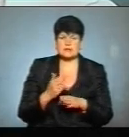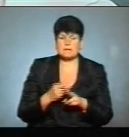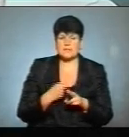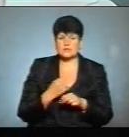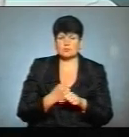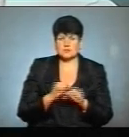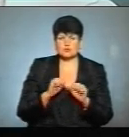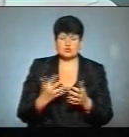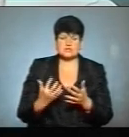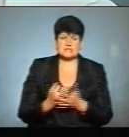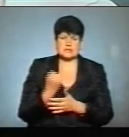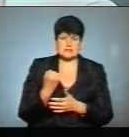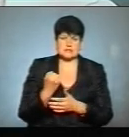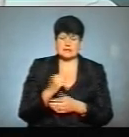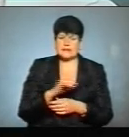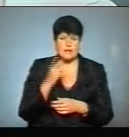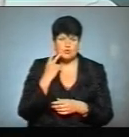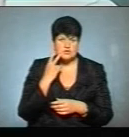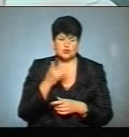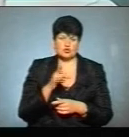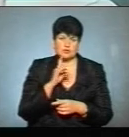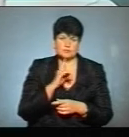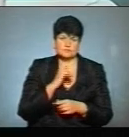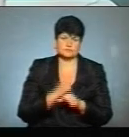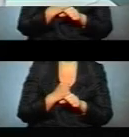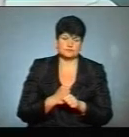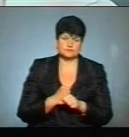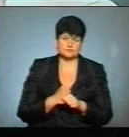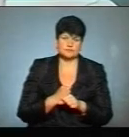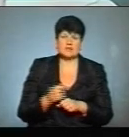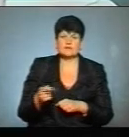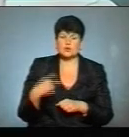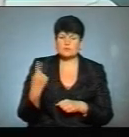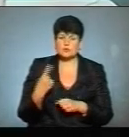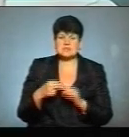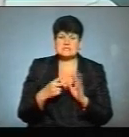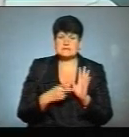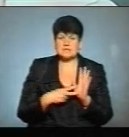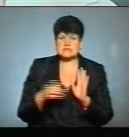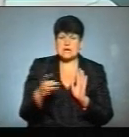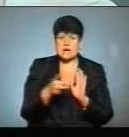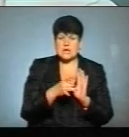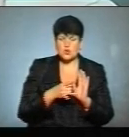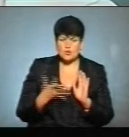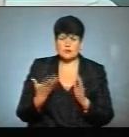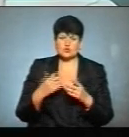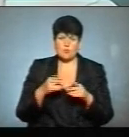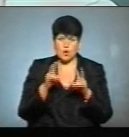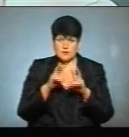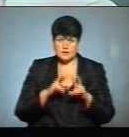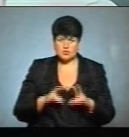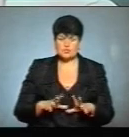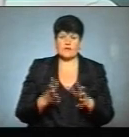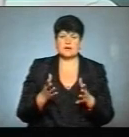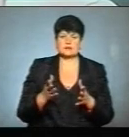все-таки зможе знайти, ну, якщо не постійно, то сезонну роботу. У Тернопільській області 17 районів, якщо проаналізувати все ж